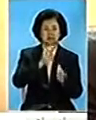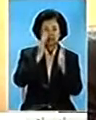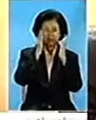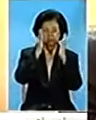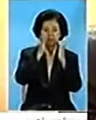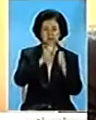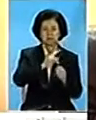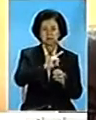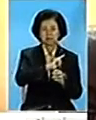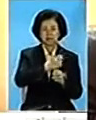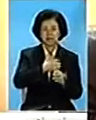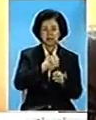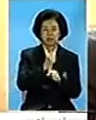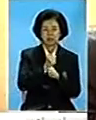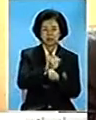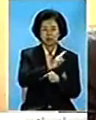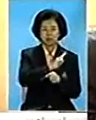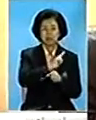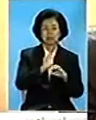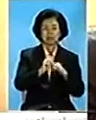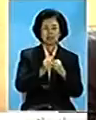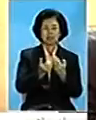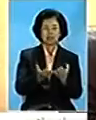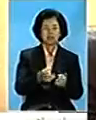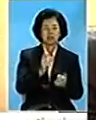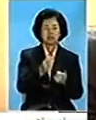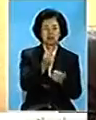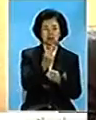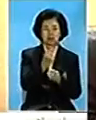ยากจะจัดการตนเองอย่างไรอันนี้เป็น2กิจ